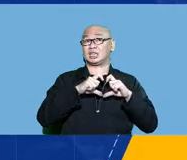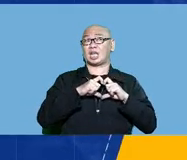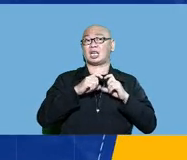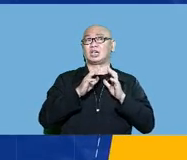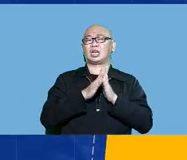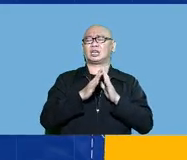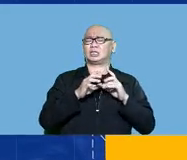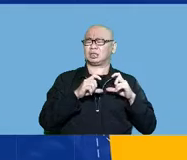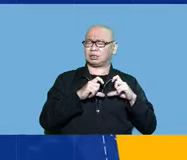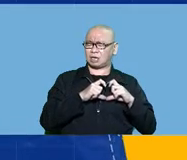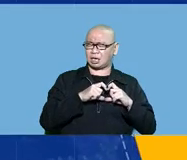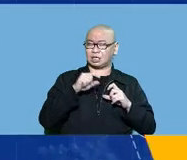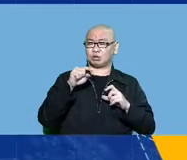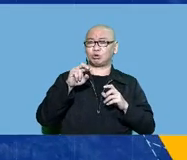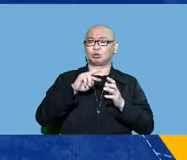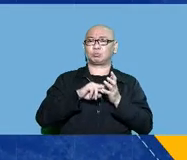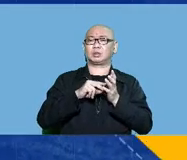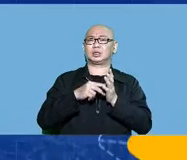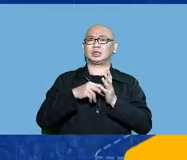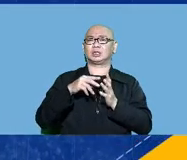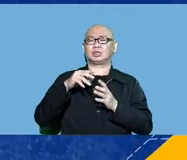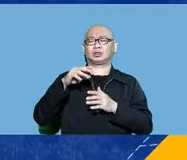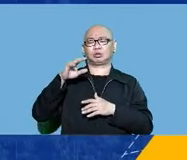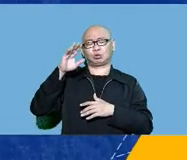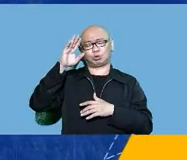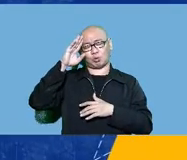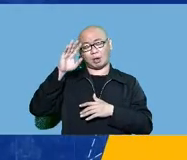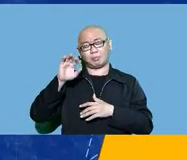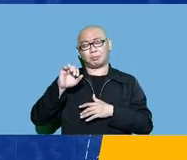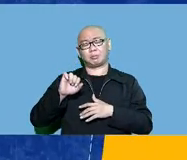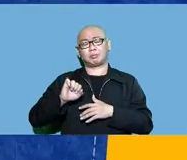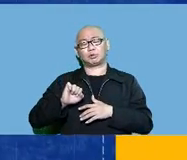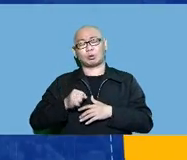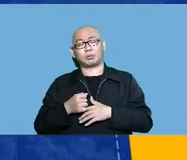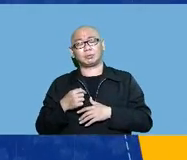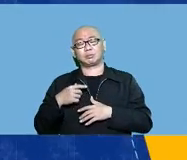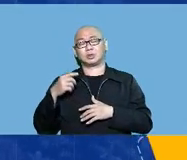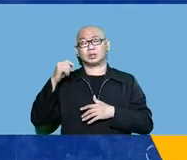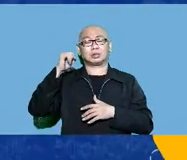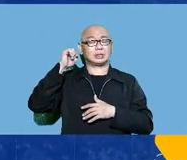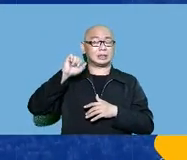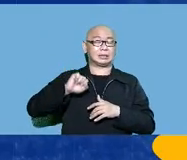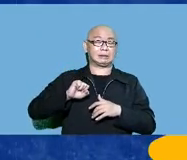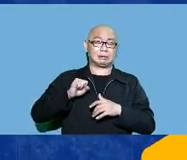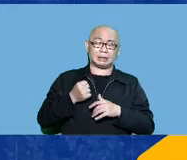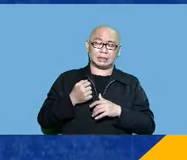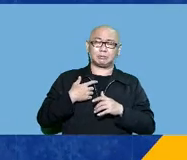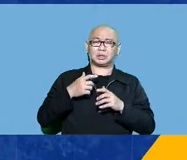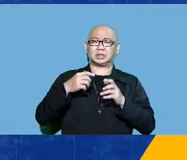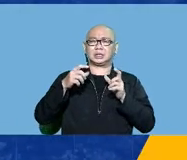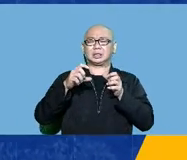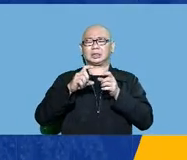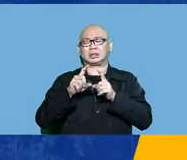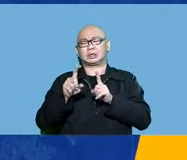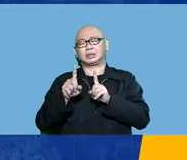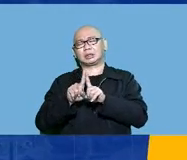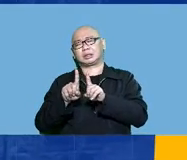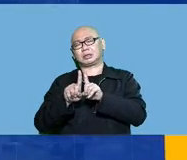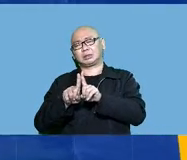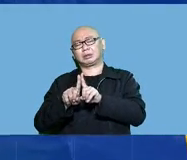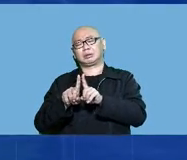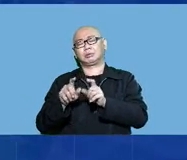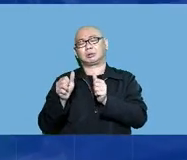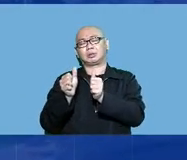dengan kecintaan itu ibarat suami menyayat istri atau istri menyayat suami, apapun akan dikorbankan untuk kepentingan dua pihak. Maka